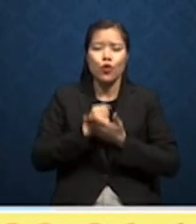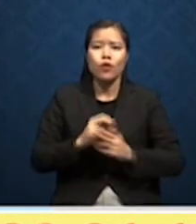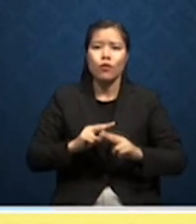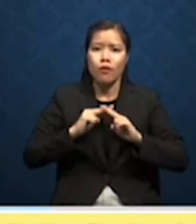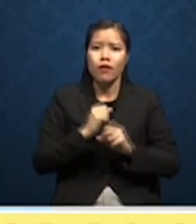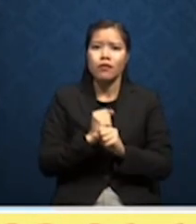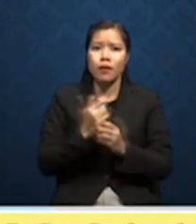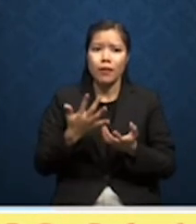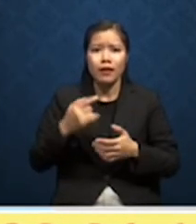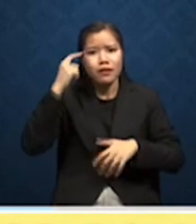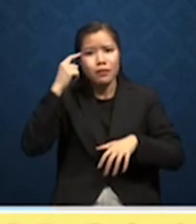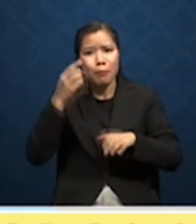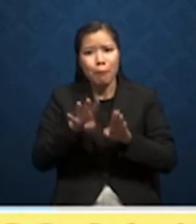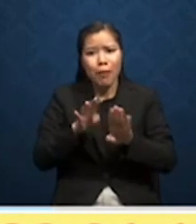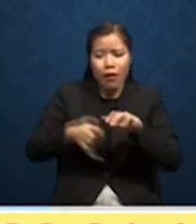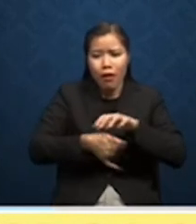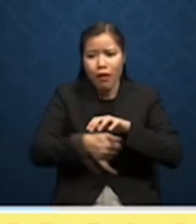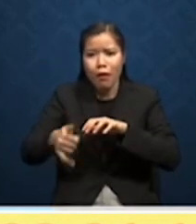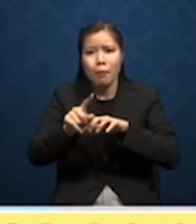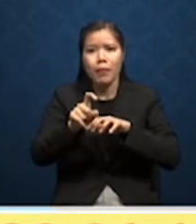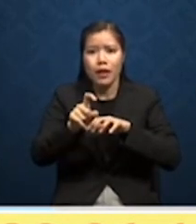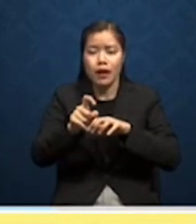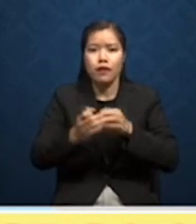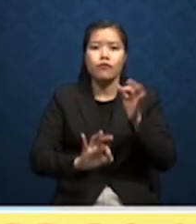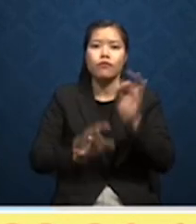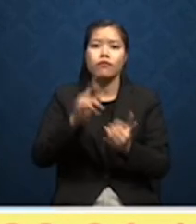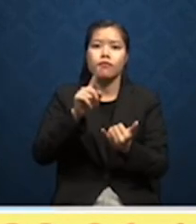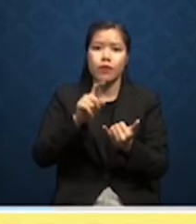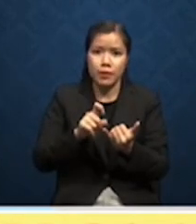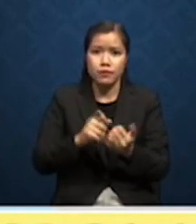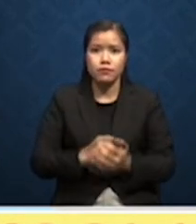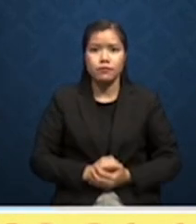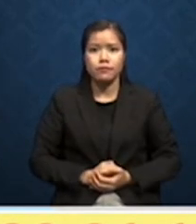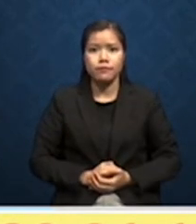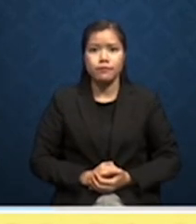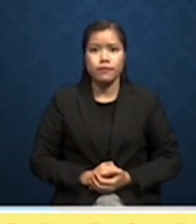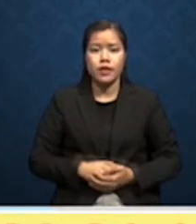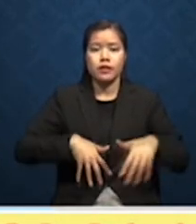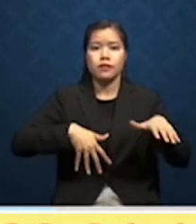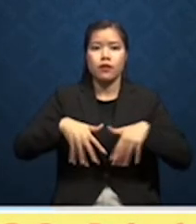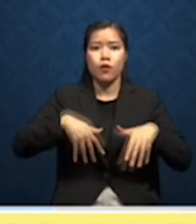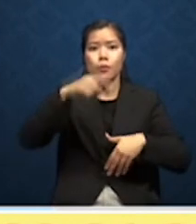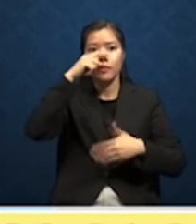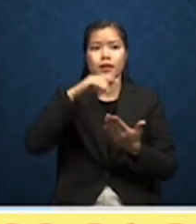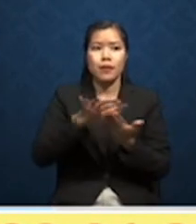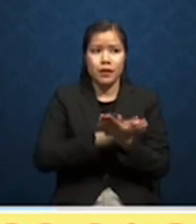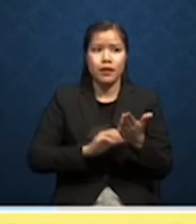แล้วเขาออกไม่ได้แล้วเขาโดนไฟไหม้สังคมไทยต้องกลับมาแก้ไขจริงจังสักทีนะคะ